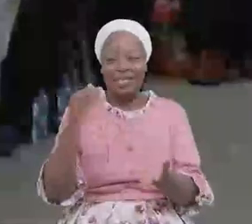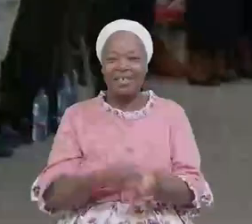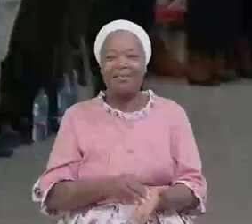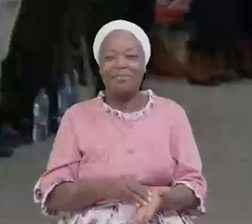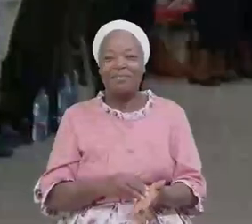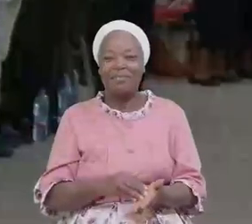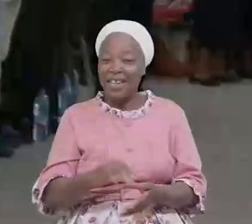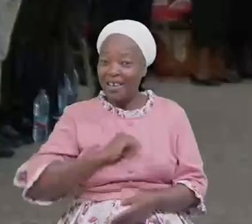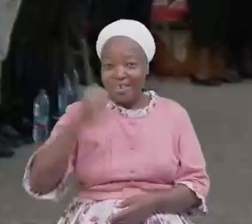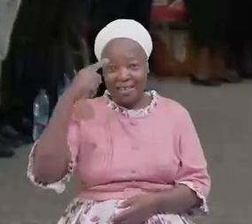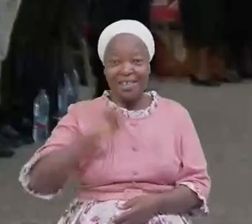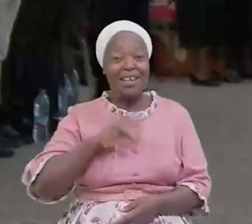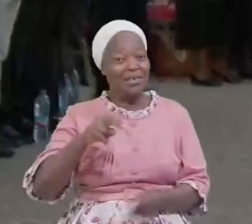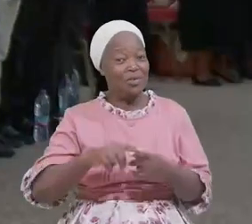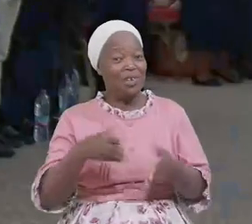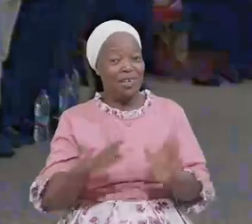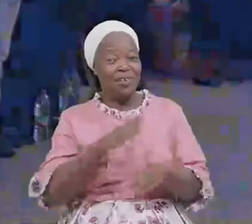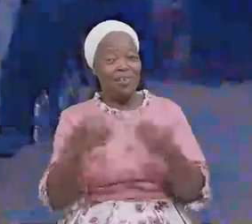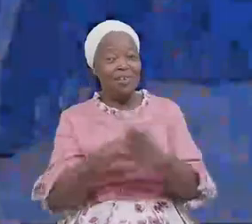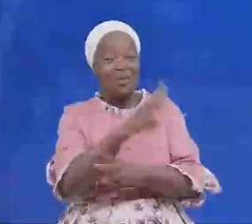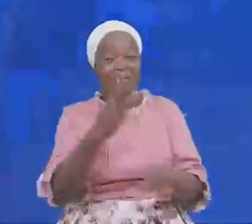Je pense que le monde doit savoir.